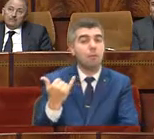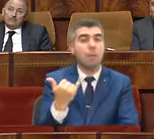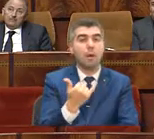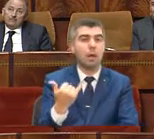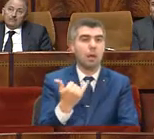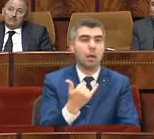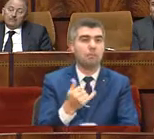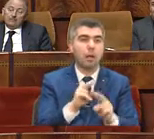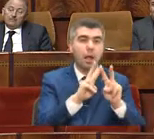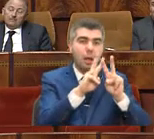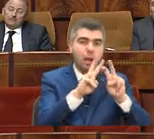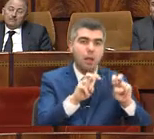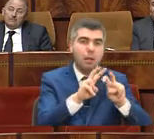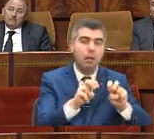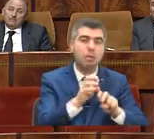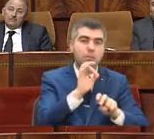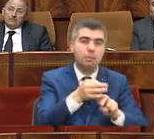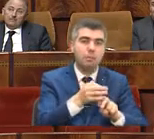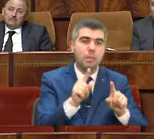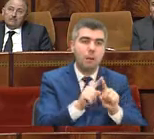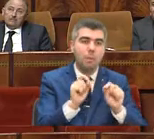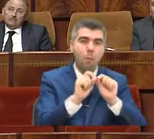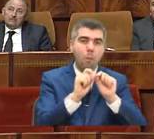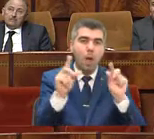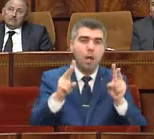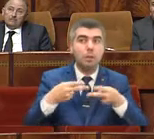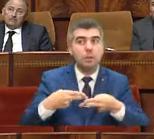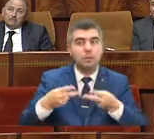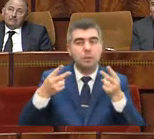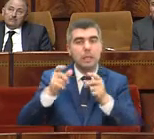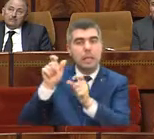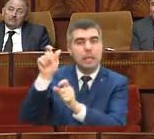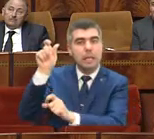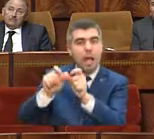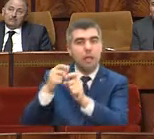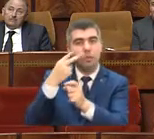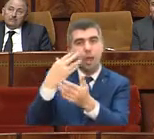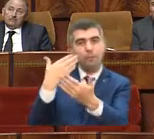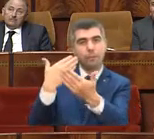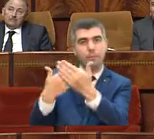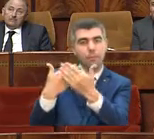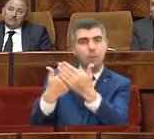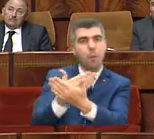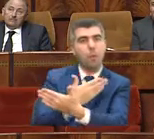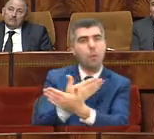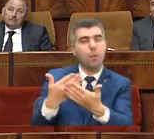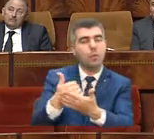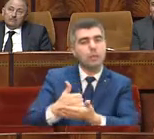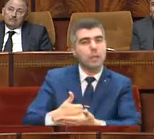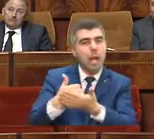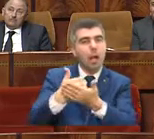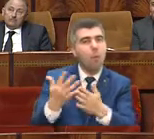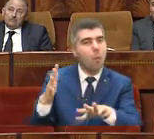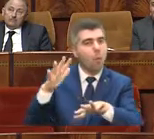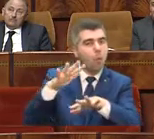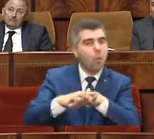زاد عن حده، ويجب الوضوح للراي العام، اللي كنتمناو ان نلقاو الدعم من طرف جميع الفرقاء